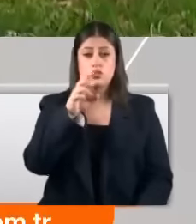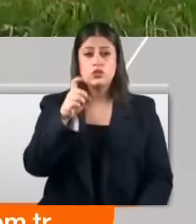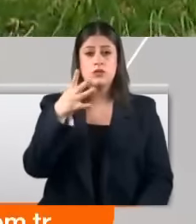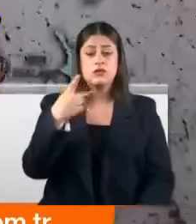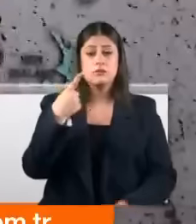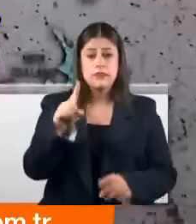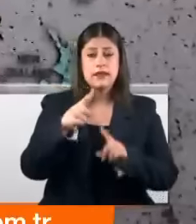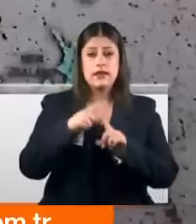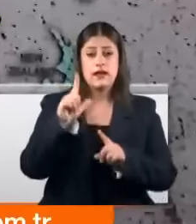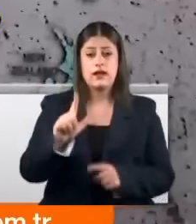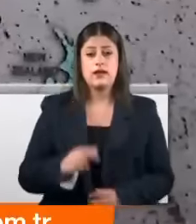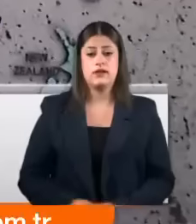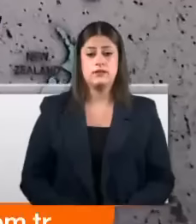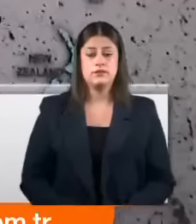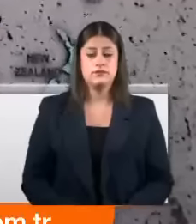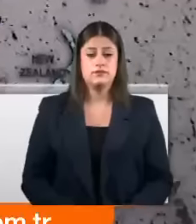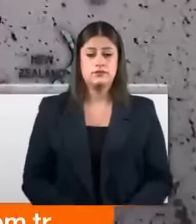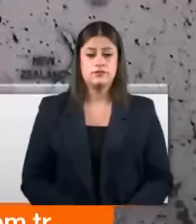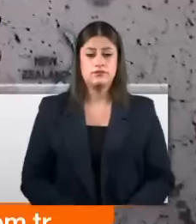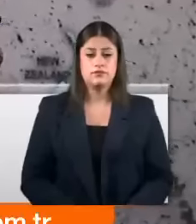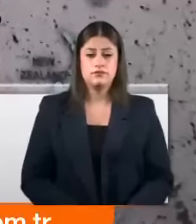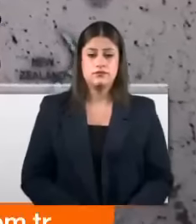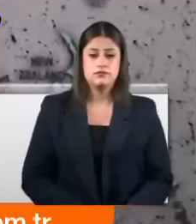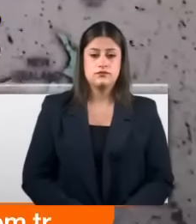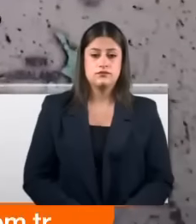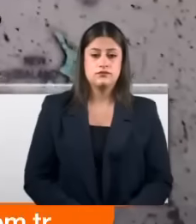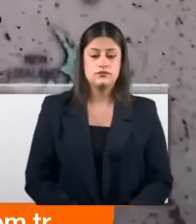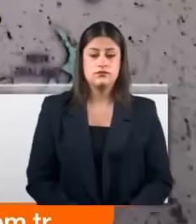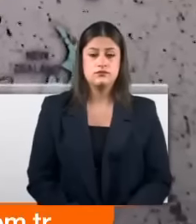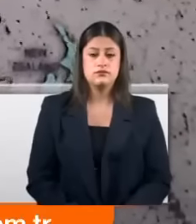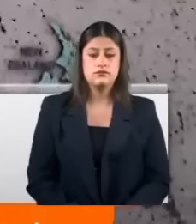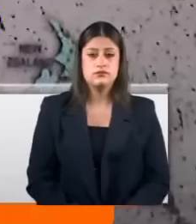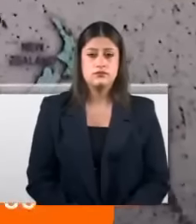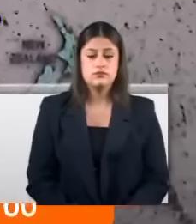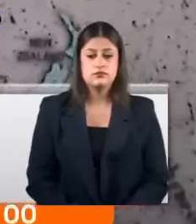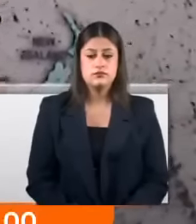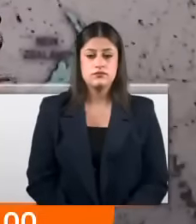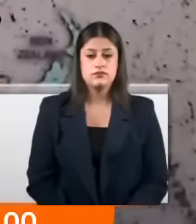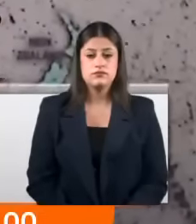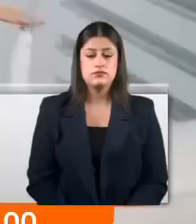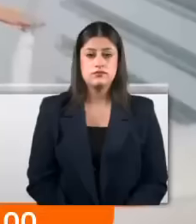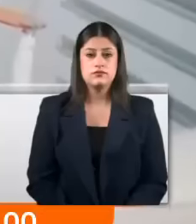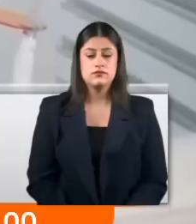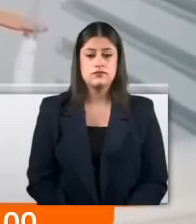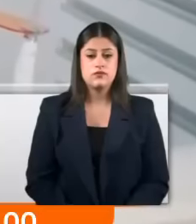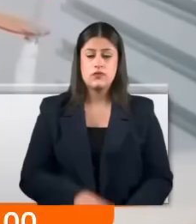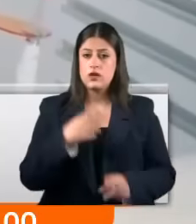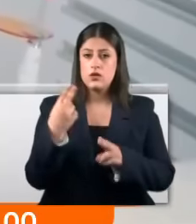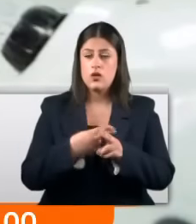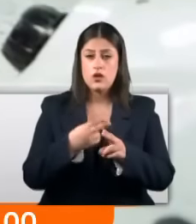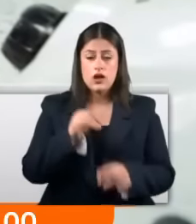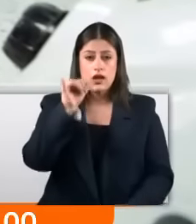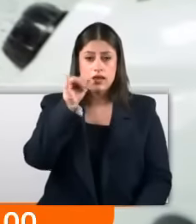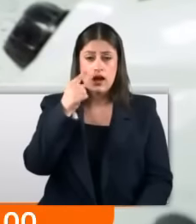bin lira. 15 bin, 14 bin dolar. Florida International Üniversitesi'nden mesela bahsedebiliriz veya başka üniversiteler var. Örneğin